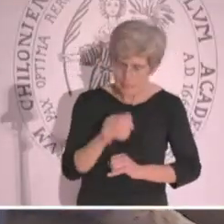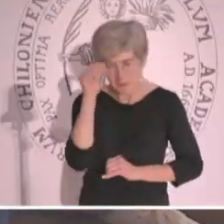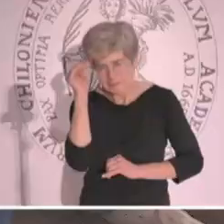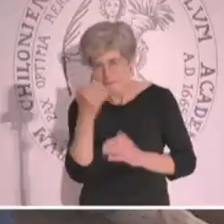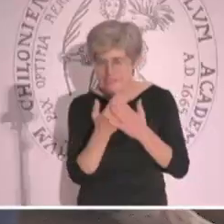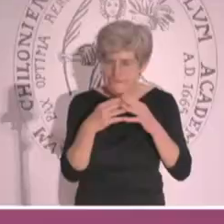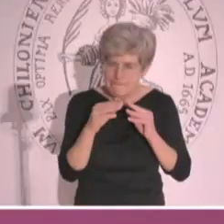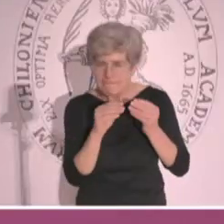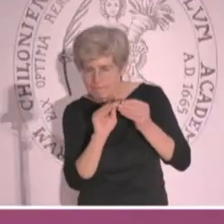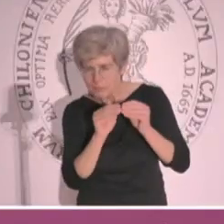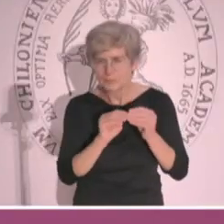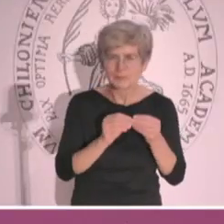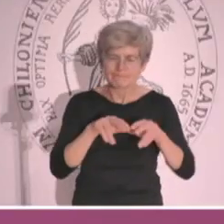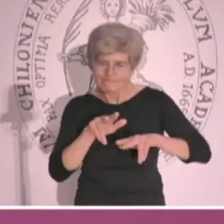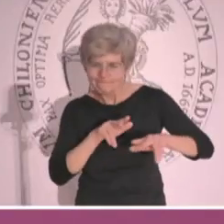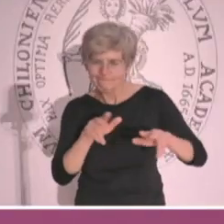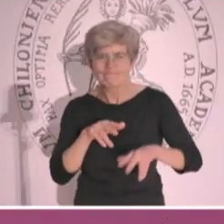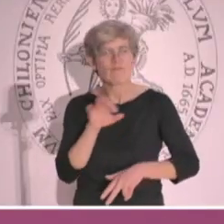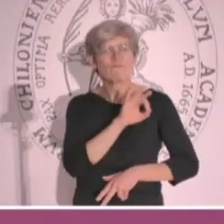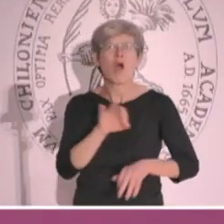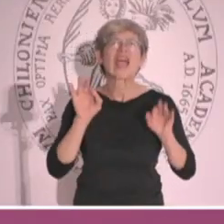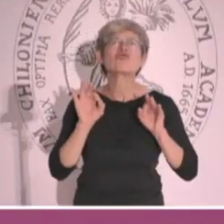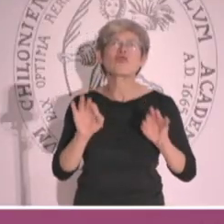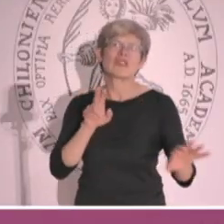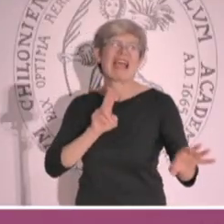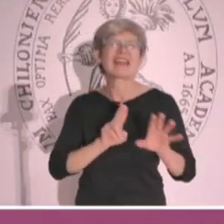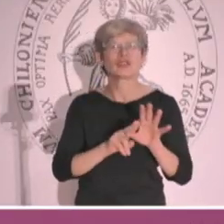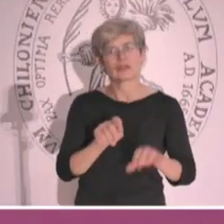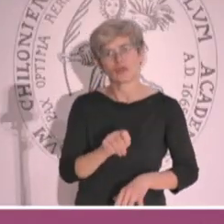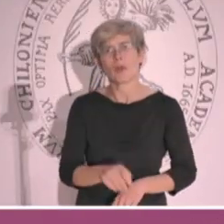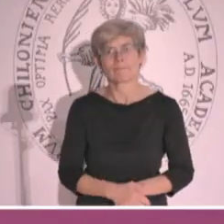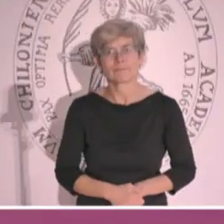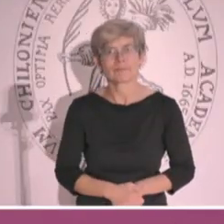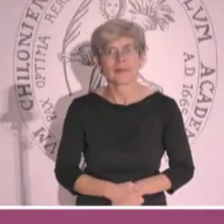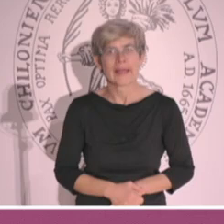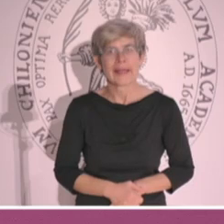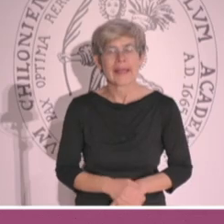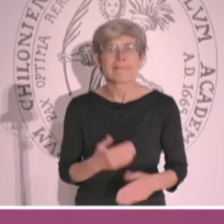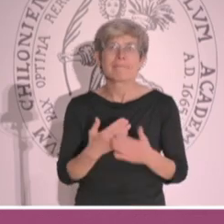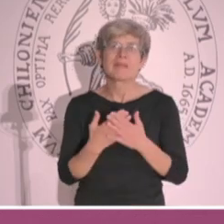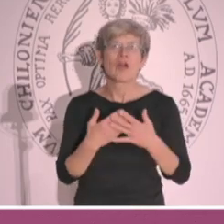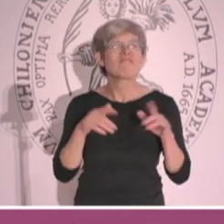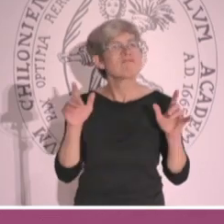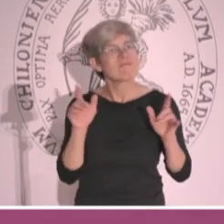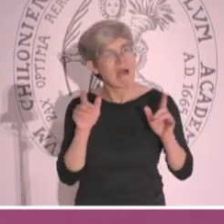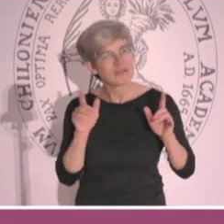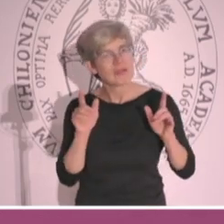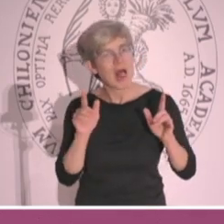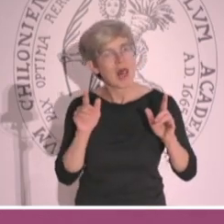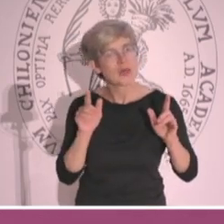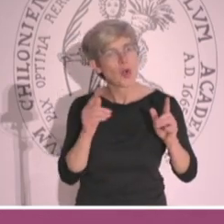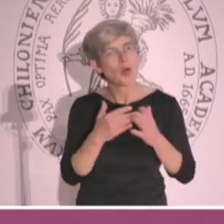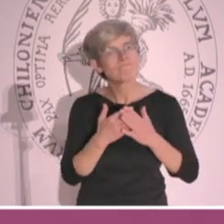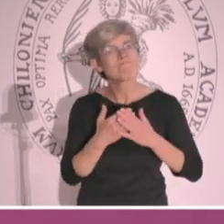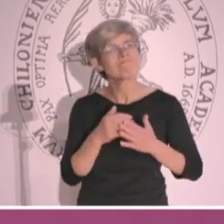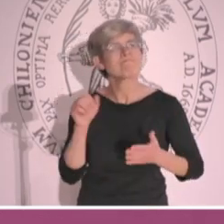Studium bekommen. Sie werden die meisten Veranstaltungen in Präsenz haben. Das heißt, wir gehen jetzt in das